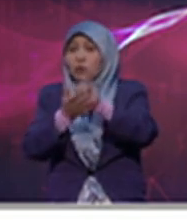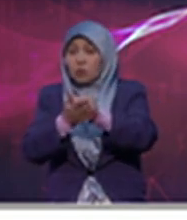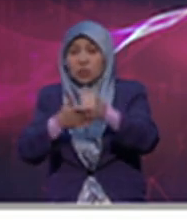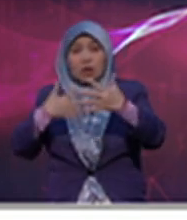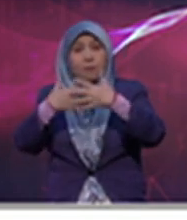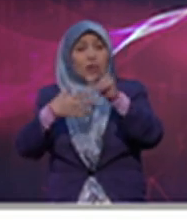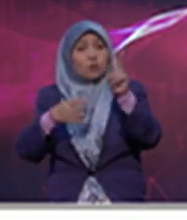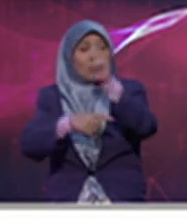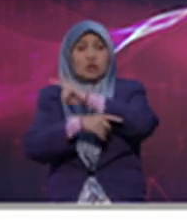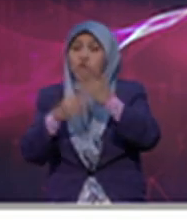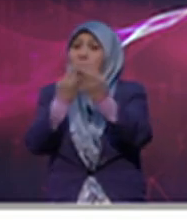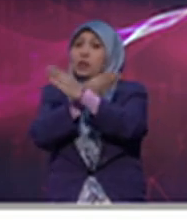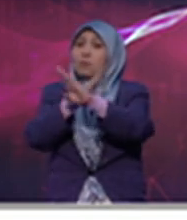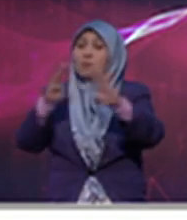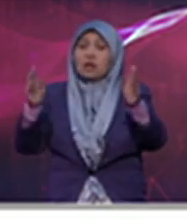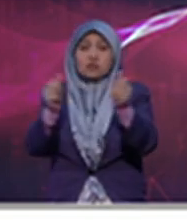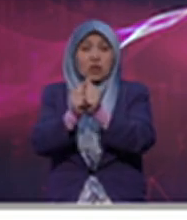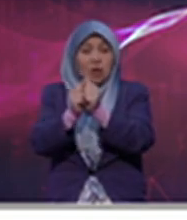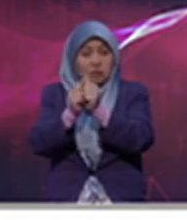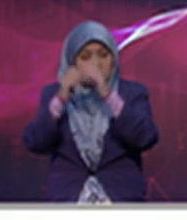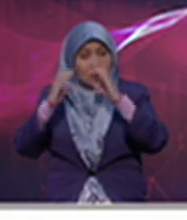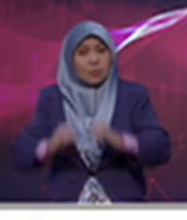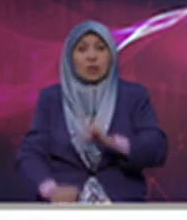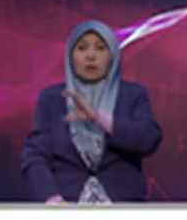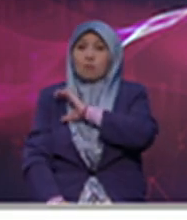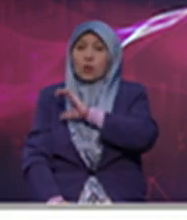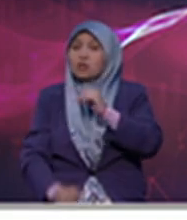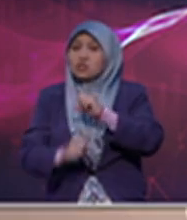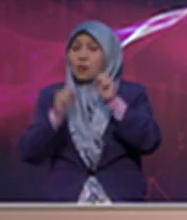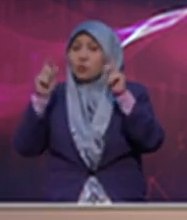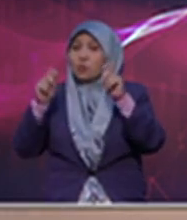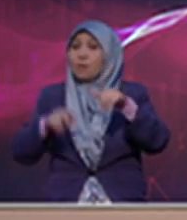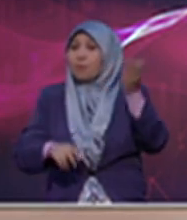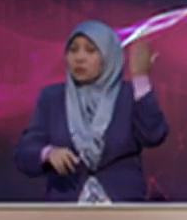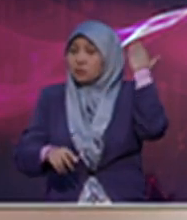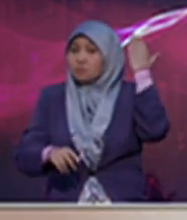berkenaan yang direman 2 hari sudah dibebaskan dengan jaminan polis Sabtu lepas.